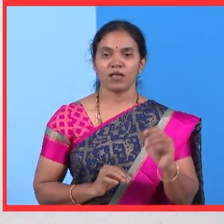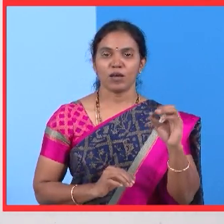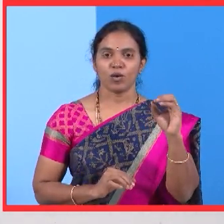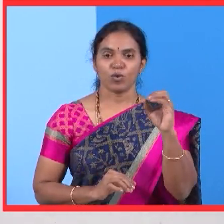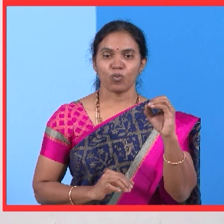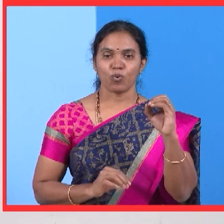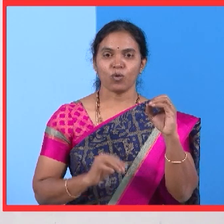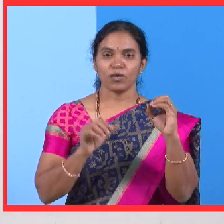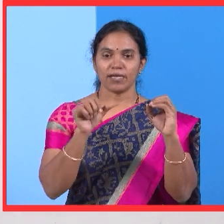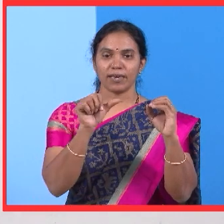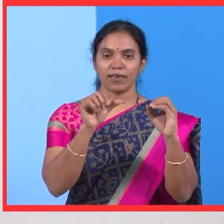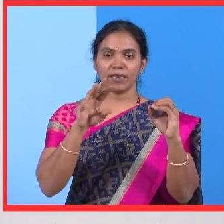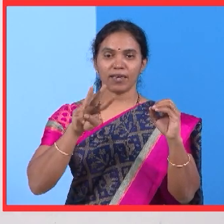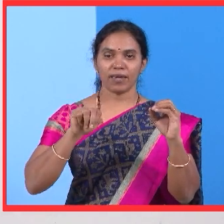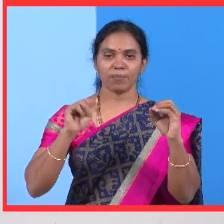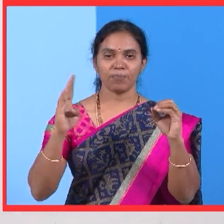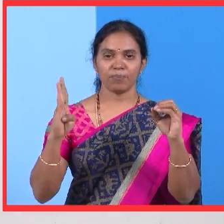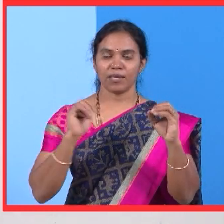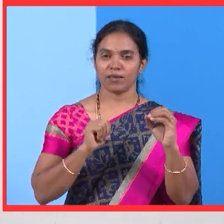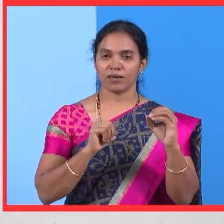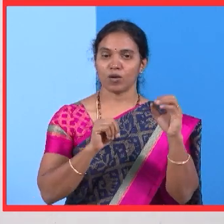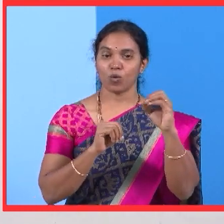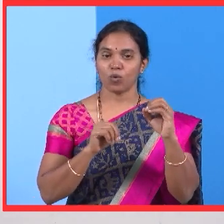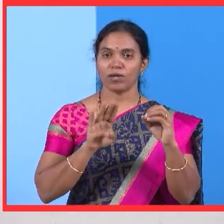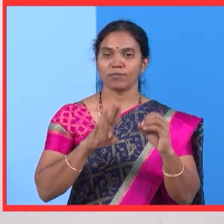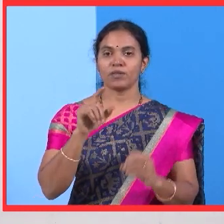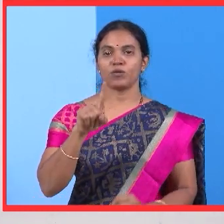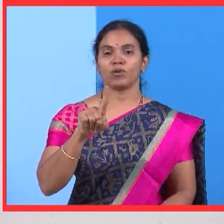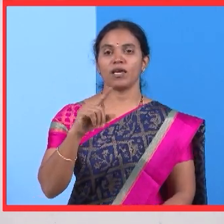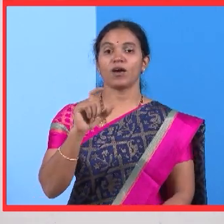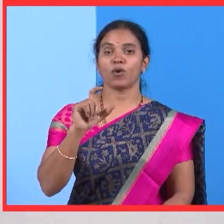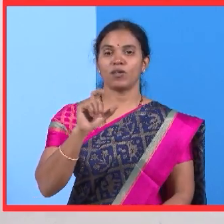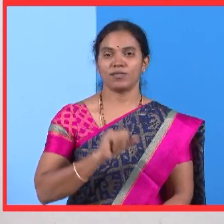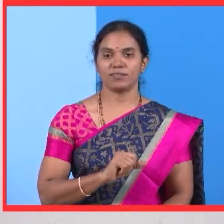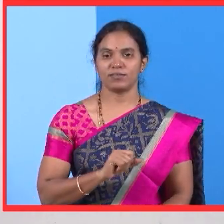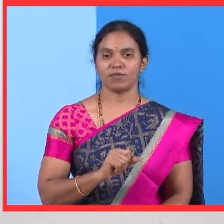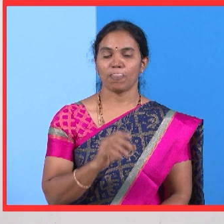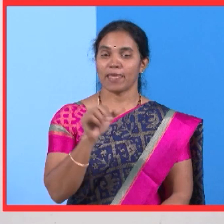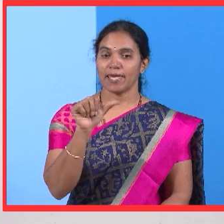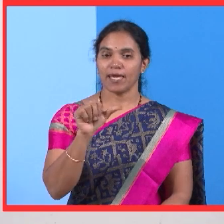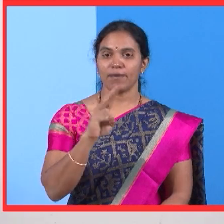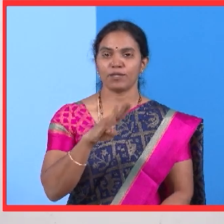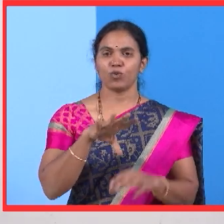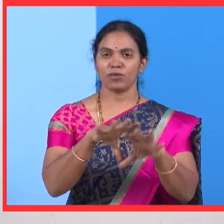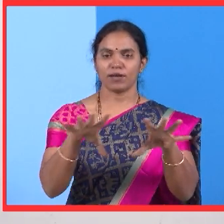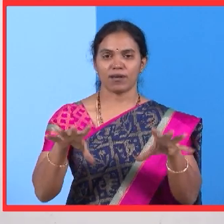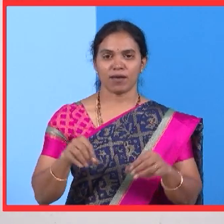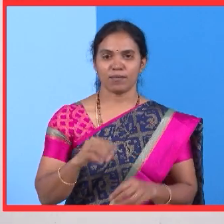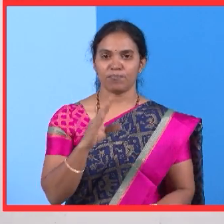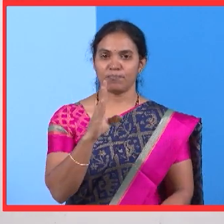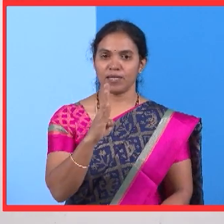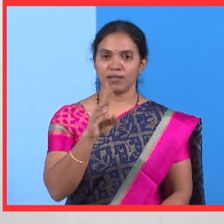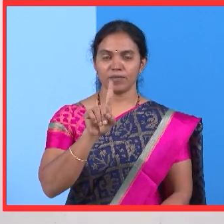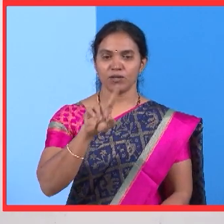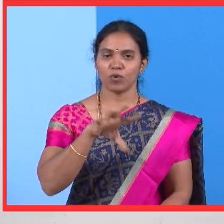என்பதை ஒரு கல்லூரி என்று எடுத்துக்கொள்வோம். ஏங்கிறது ஒரு கிராமம், பிங்கிறது ஒரு கிராமம். ஓகே,